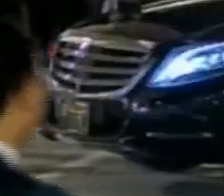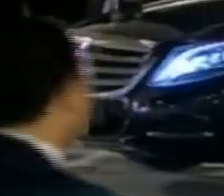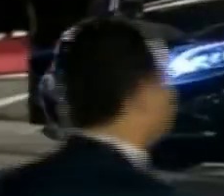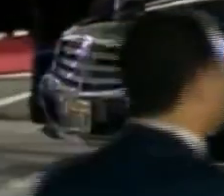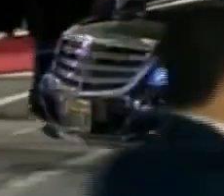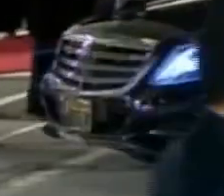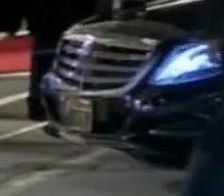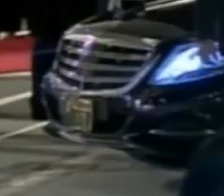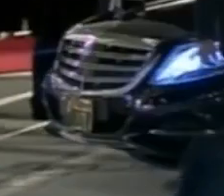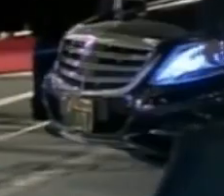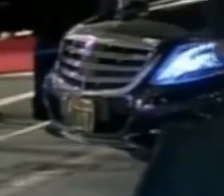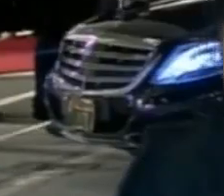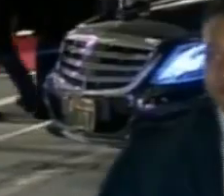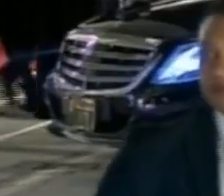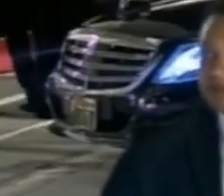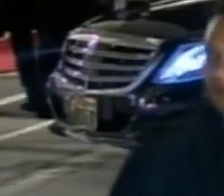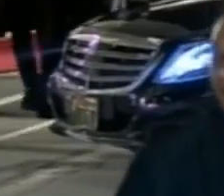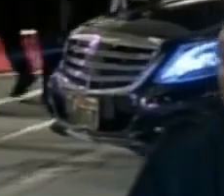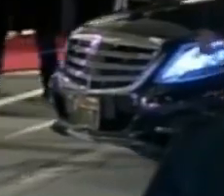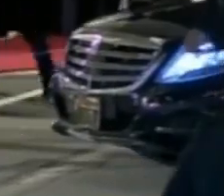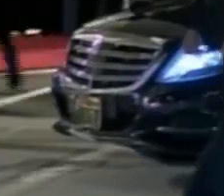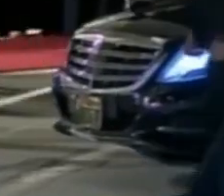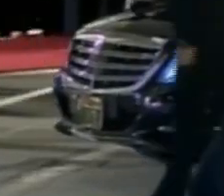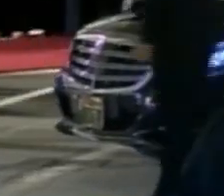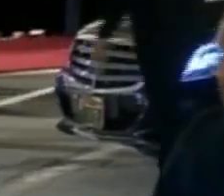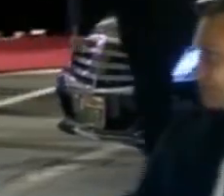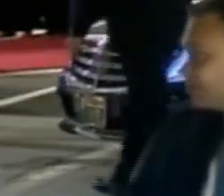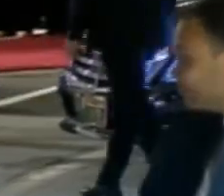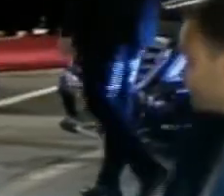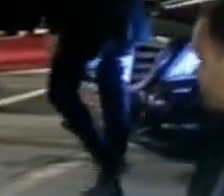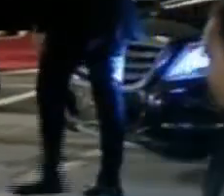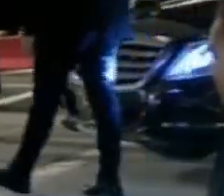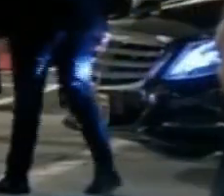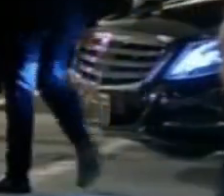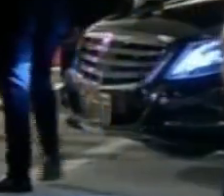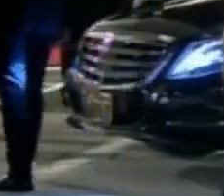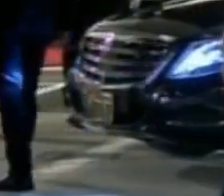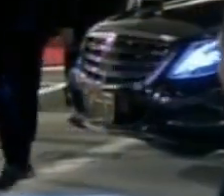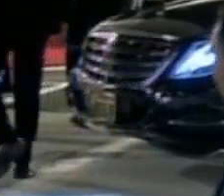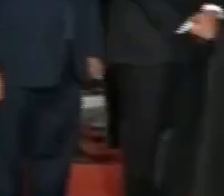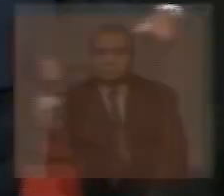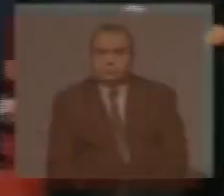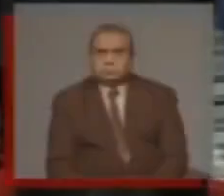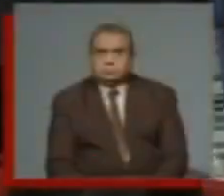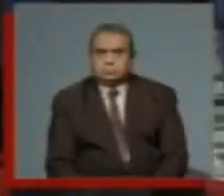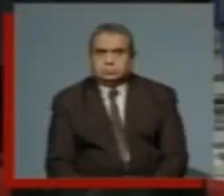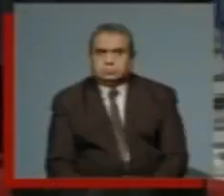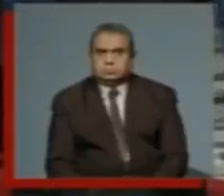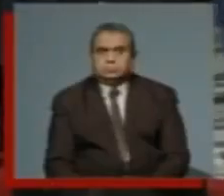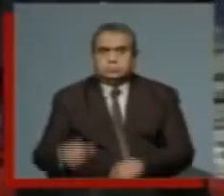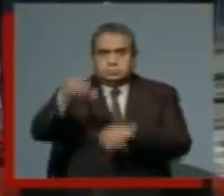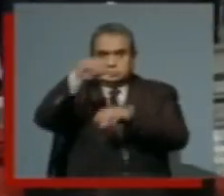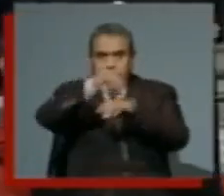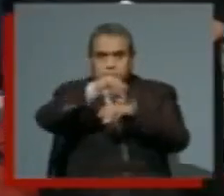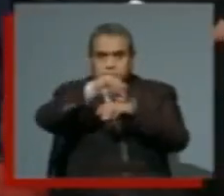الان وصل السيد الرئيس عبد الفتاح السيسي رئيس الجمهوريات الى مركز